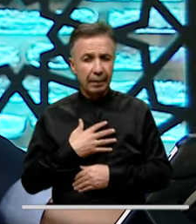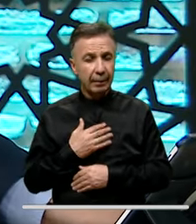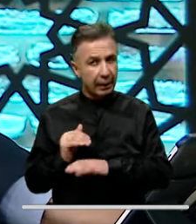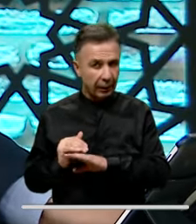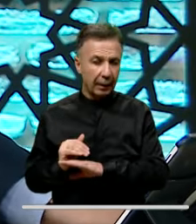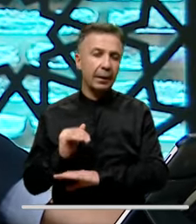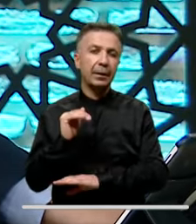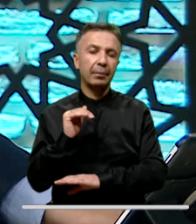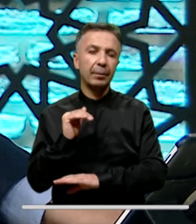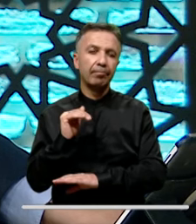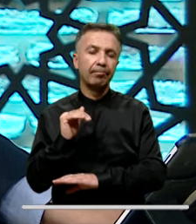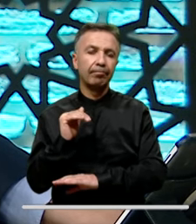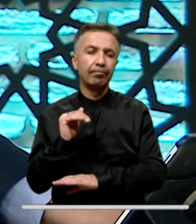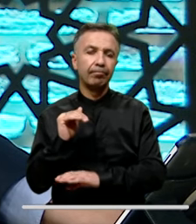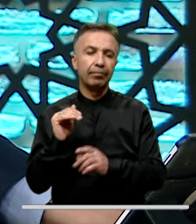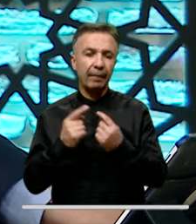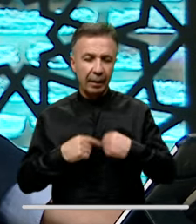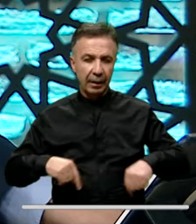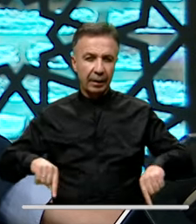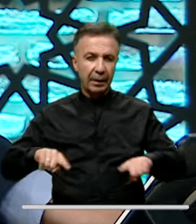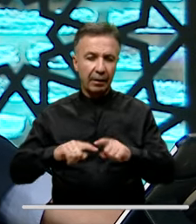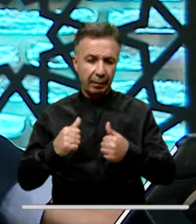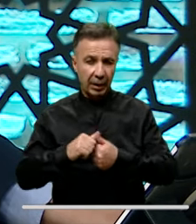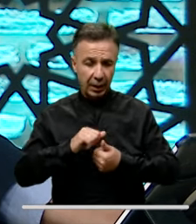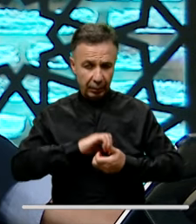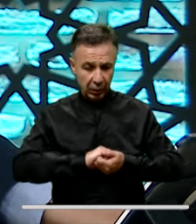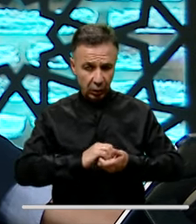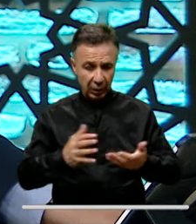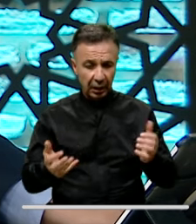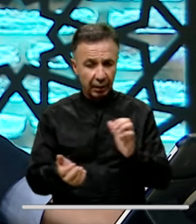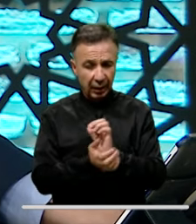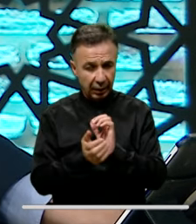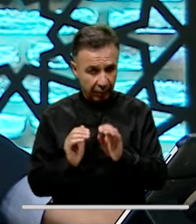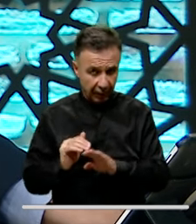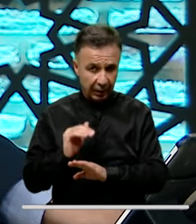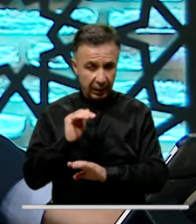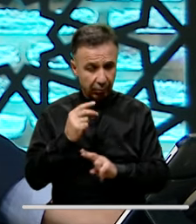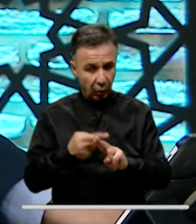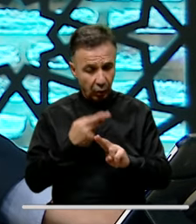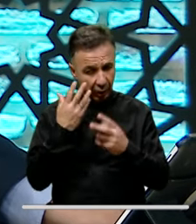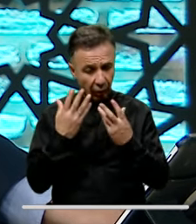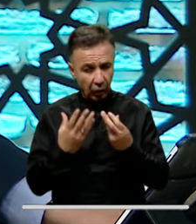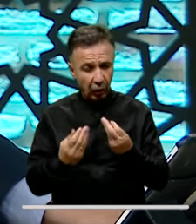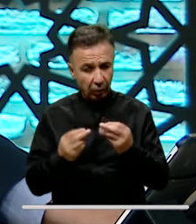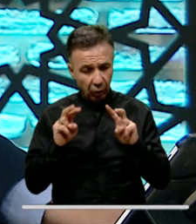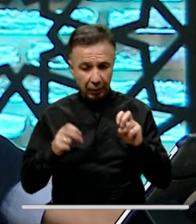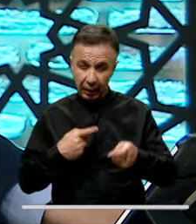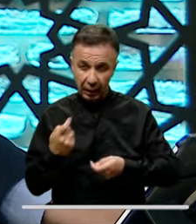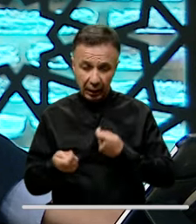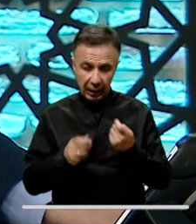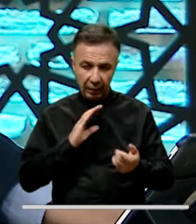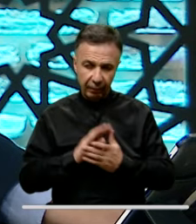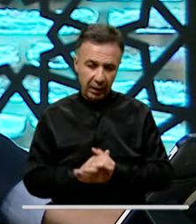yaşama ve çevreme, eşime, dostuma, özellikle aile ifradıma yaşatma uygulama noktasında bir gayretim var. Ve bu